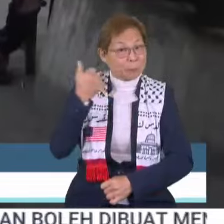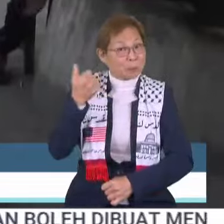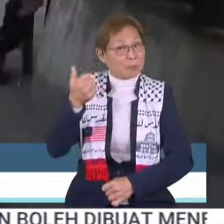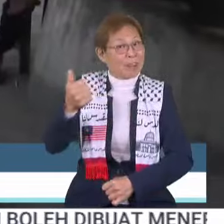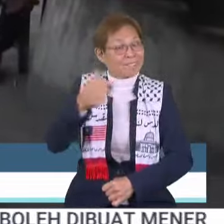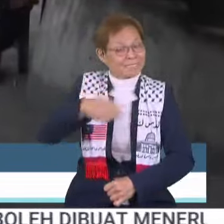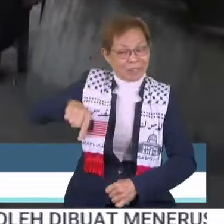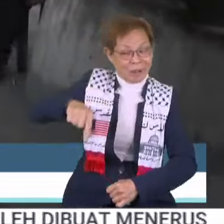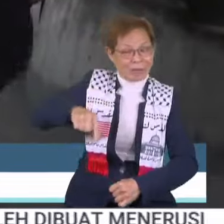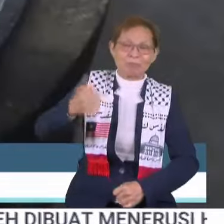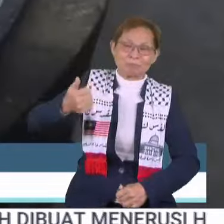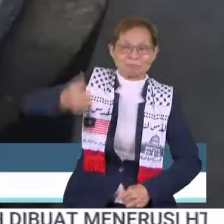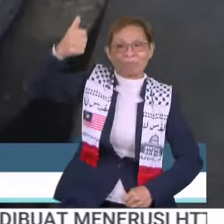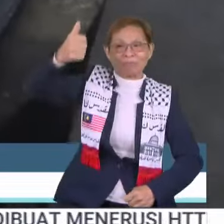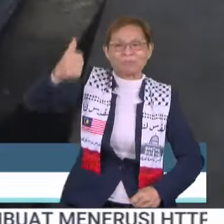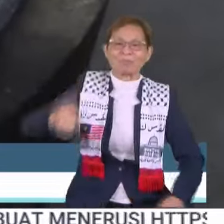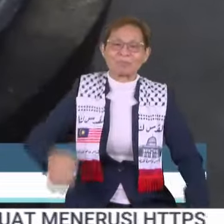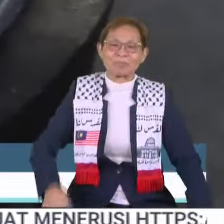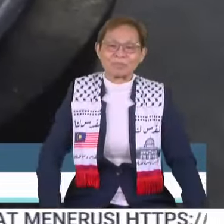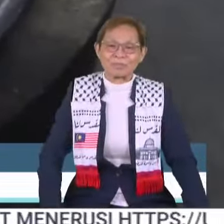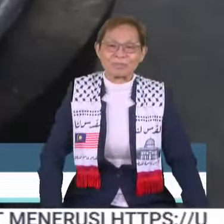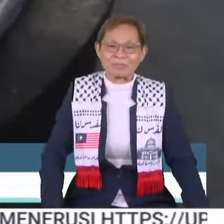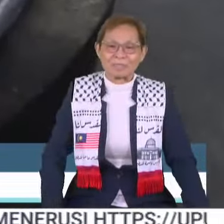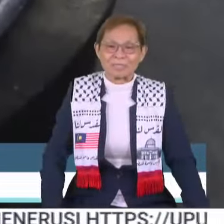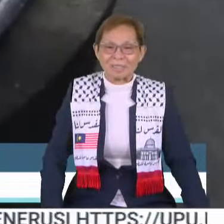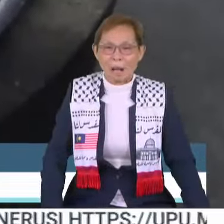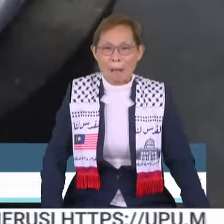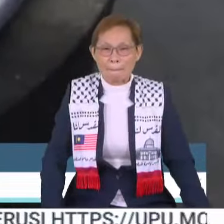berkualiti menjadi keutamaan.